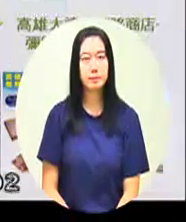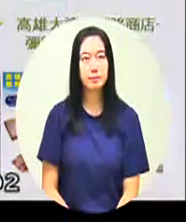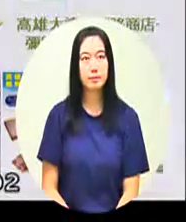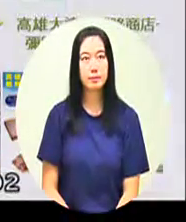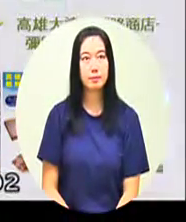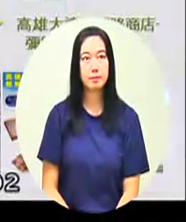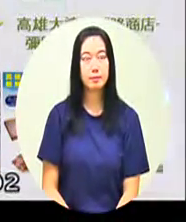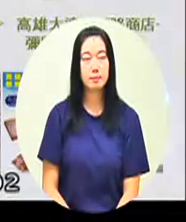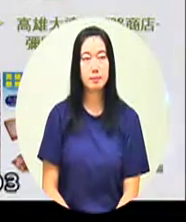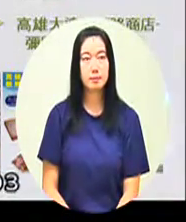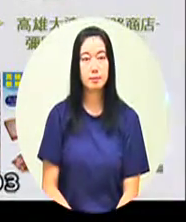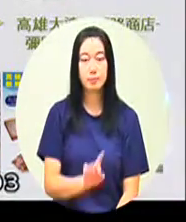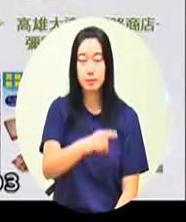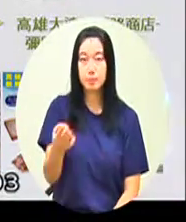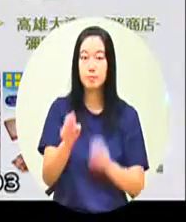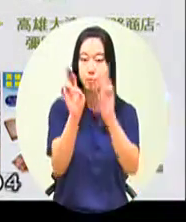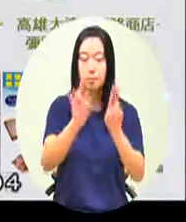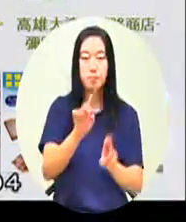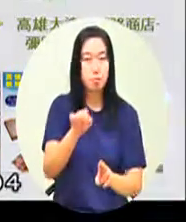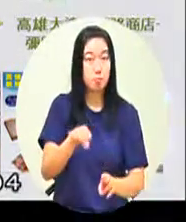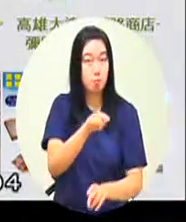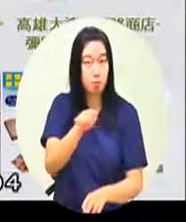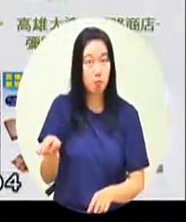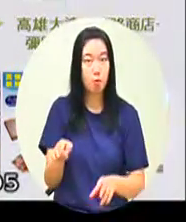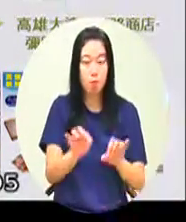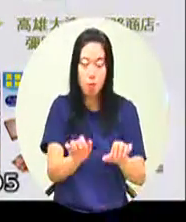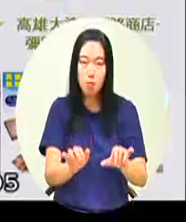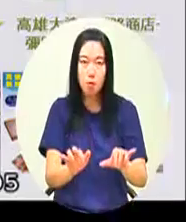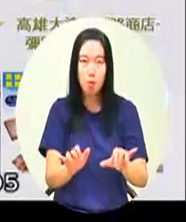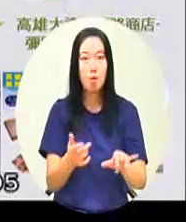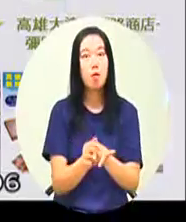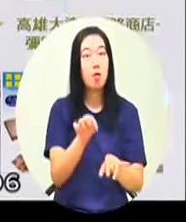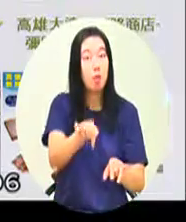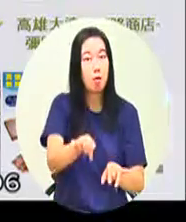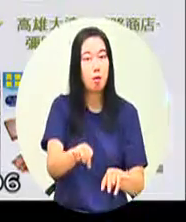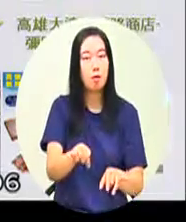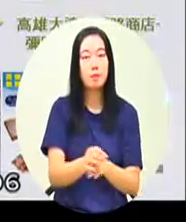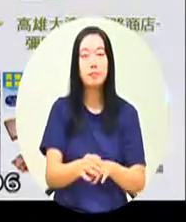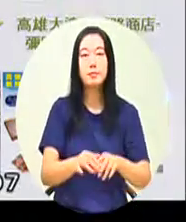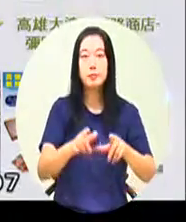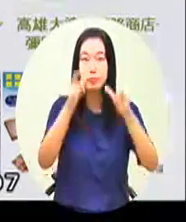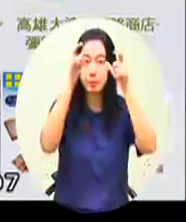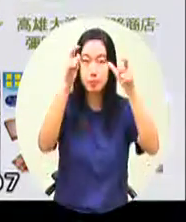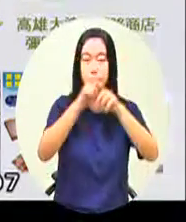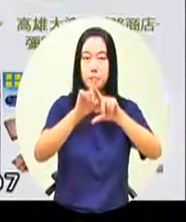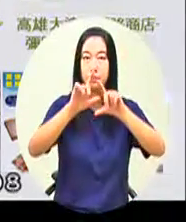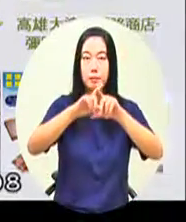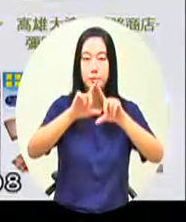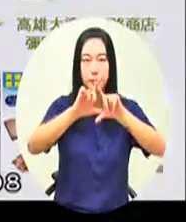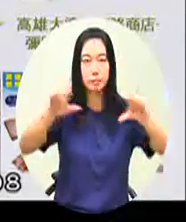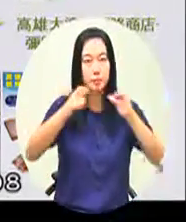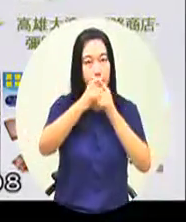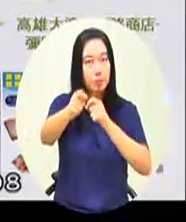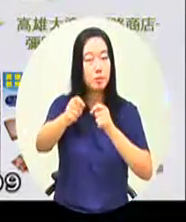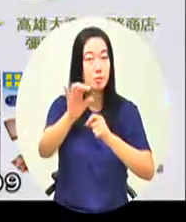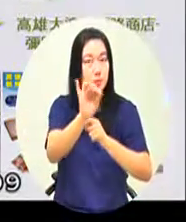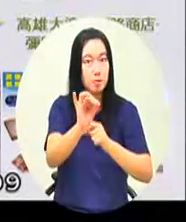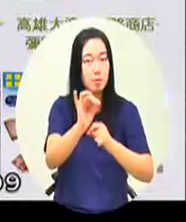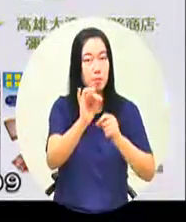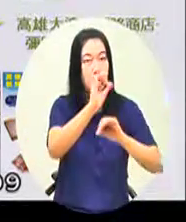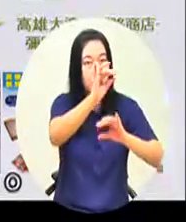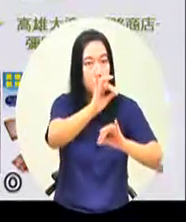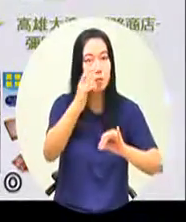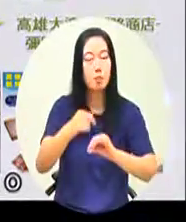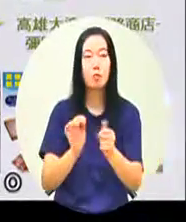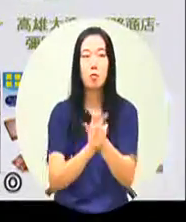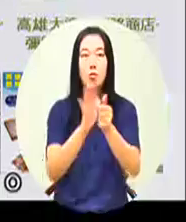再来在电子商务的应用方面，包含高雄大圆柏以及辅导整个永安成立渔产商